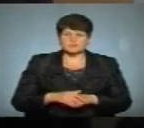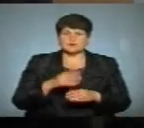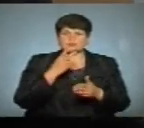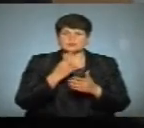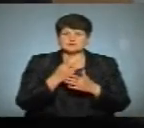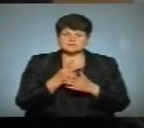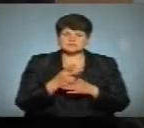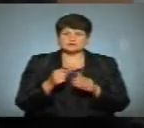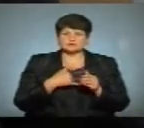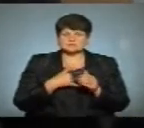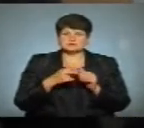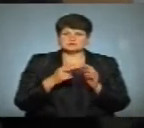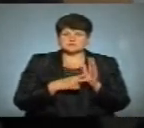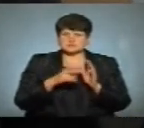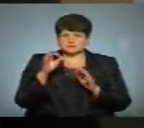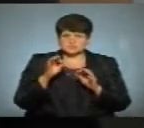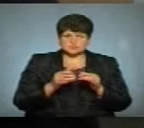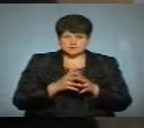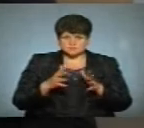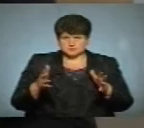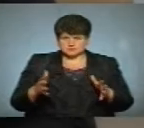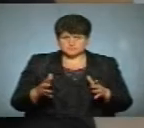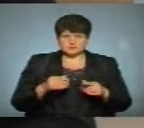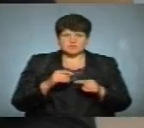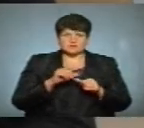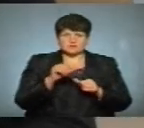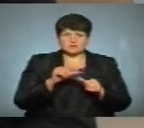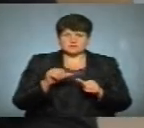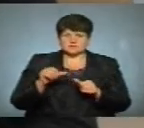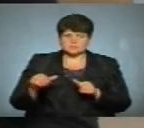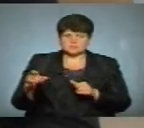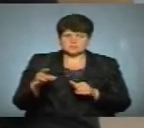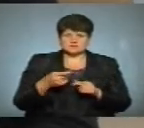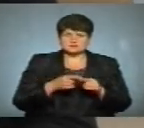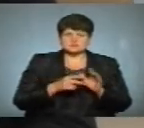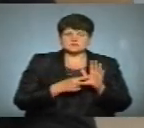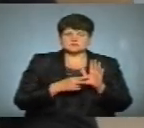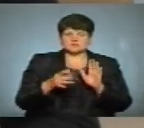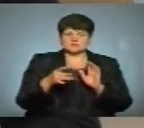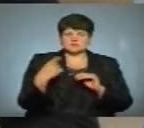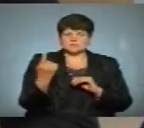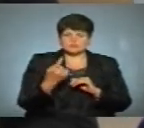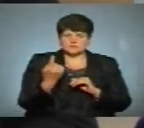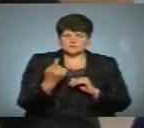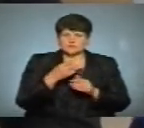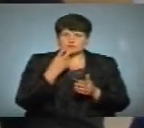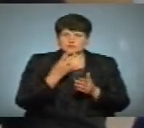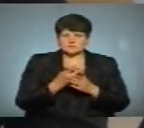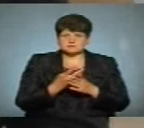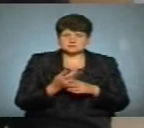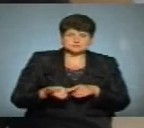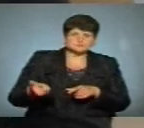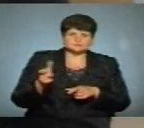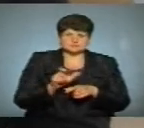сягає 17% і більше. В деяких районах, а взагалі це 7 районів області, показник